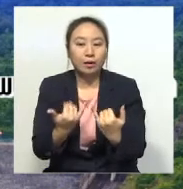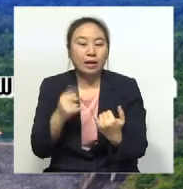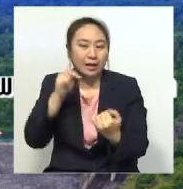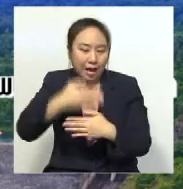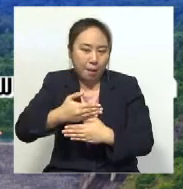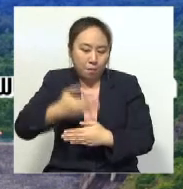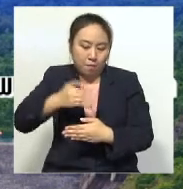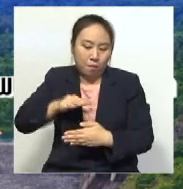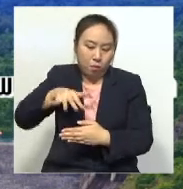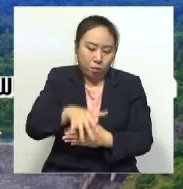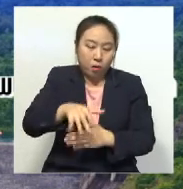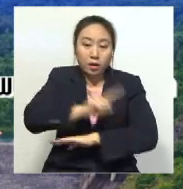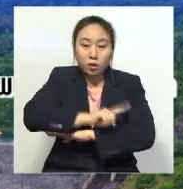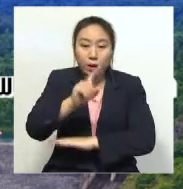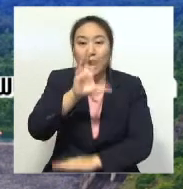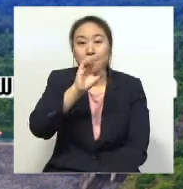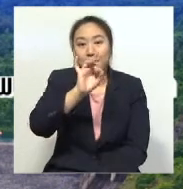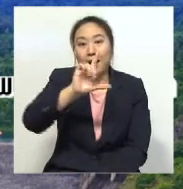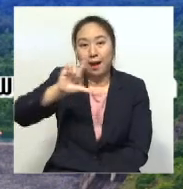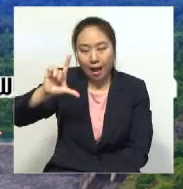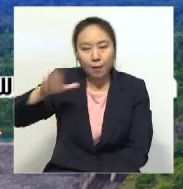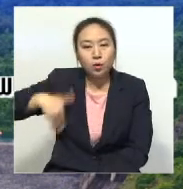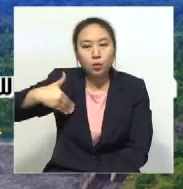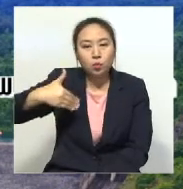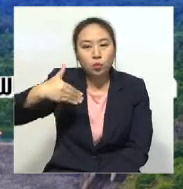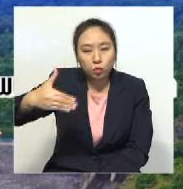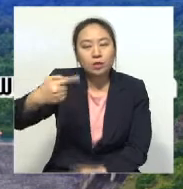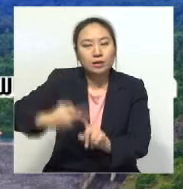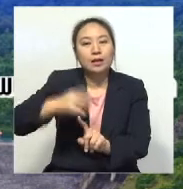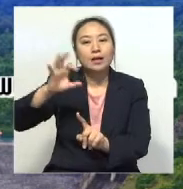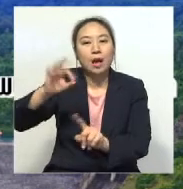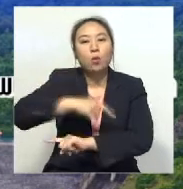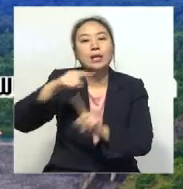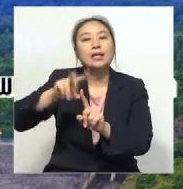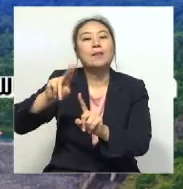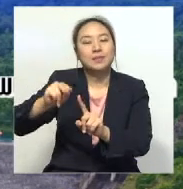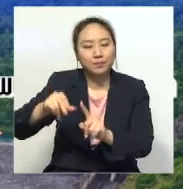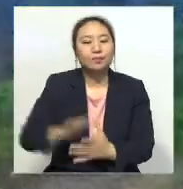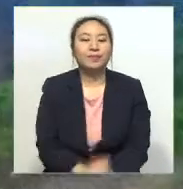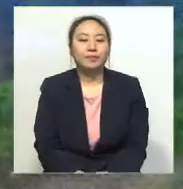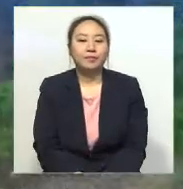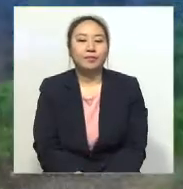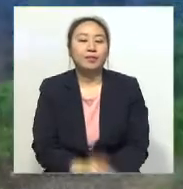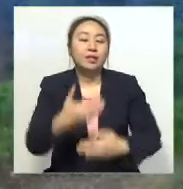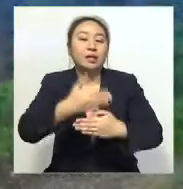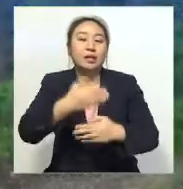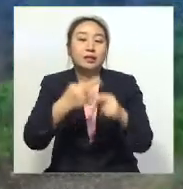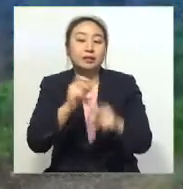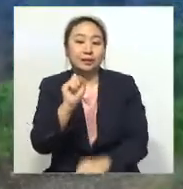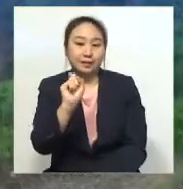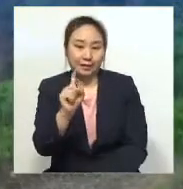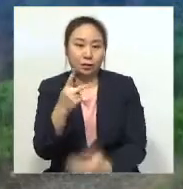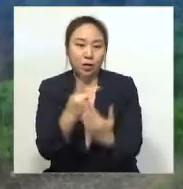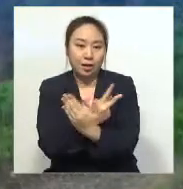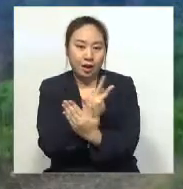ำวันละ58ล้านลูกบาศก์เมตรไปจนถึงวันที่30กันยายนนี้ เขื่อนศรีนครินทร์จังหวัดกาญจนบุรีปริม